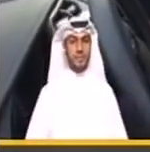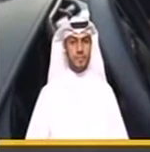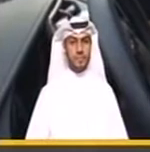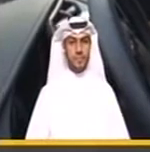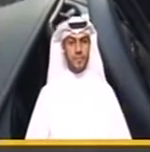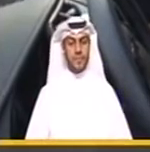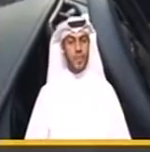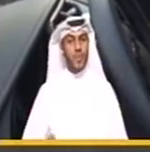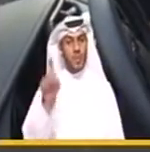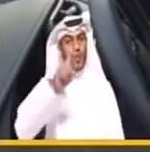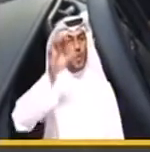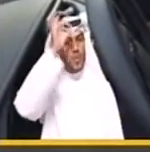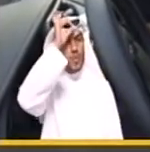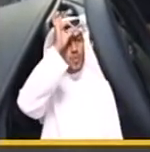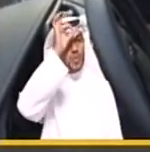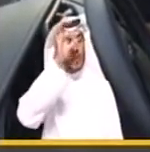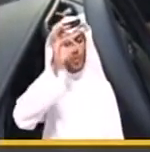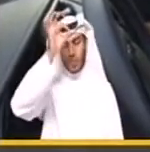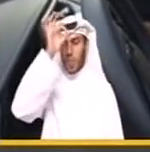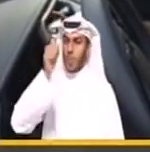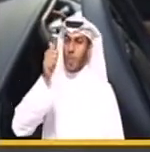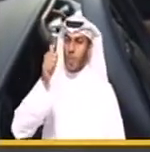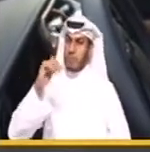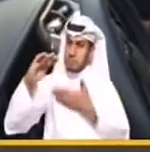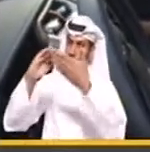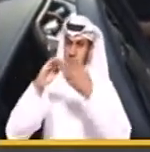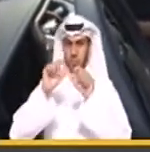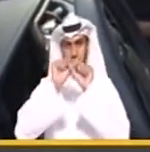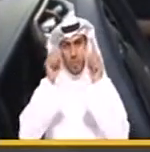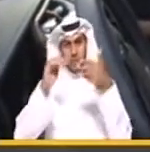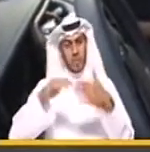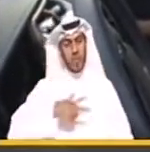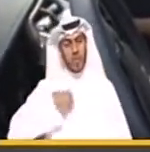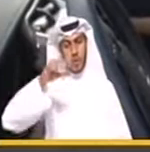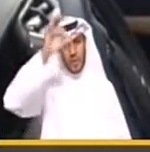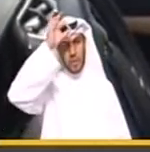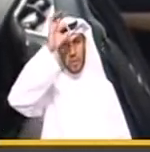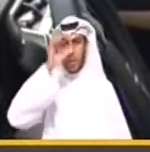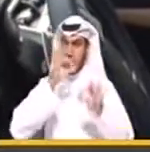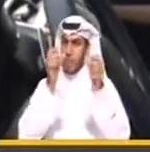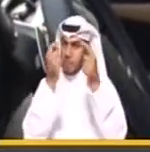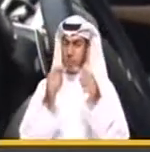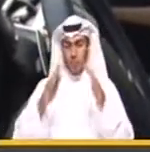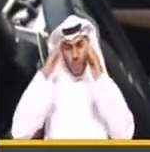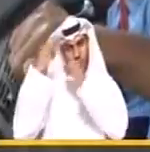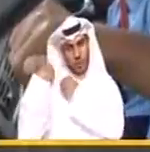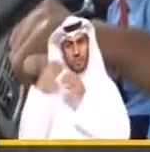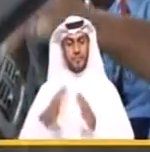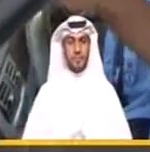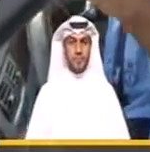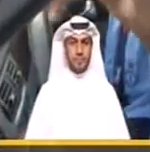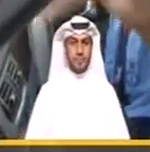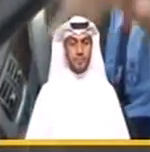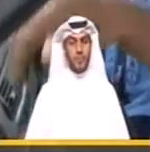في تواجد لقوى الأمن في تسهيل؟ بالعكس، ما قصروا وزارة الداخلية صدق كلش، يعطيهم ألف عافية. في